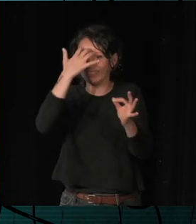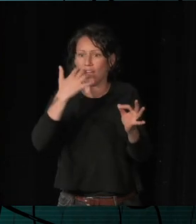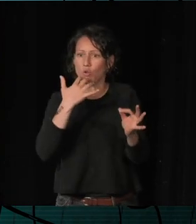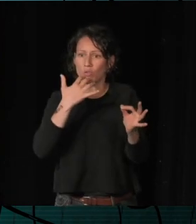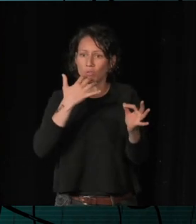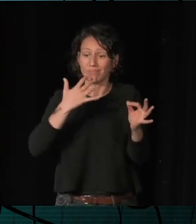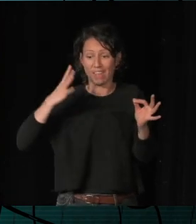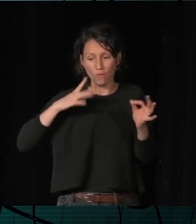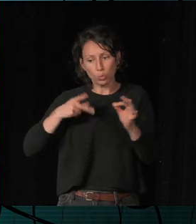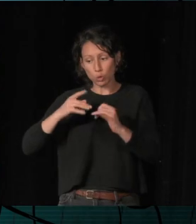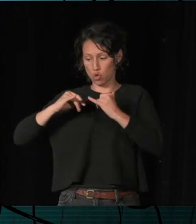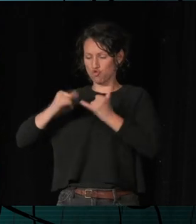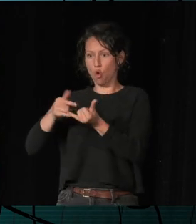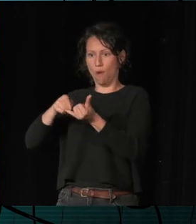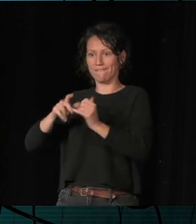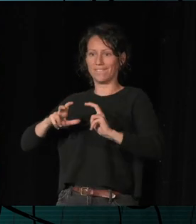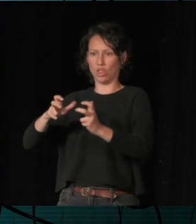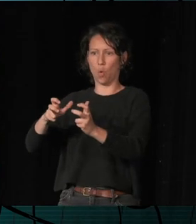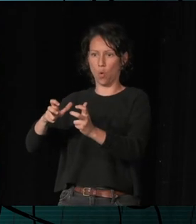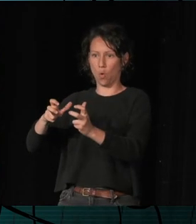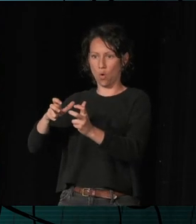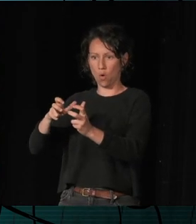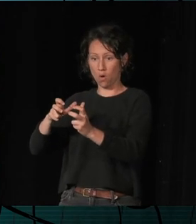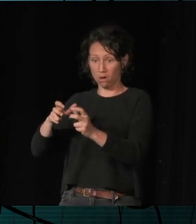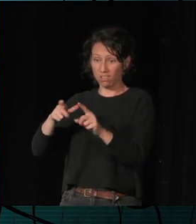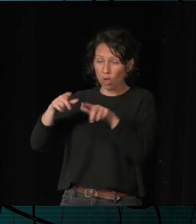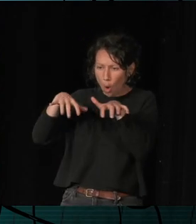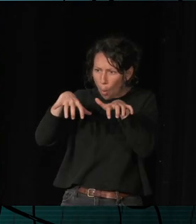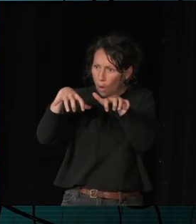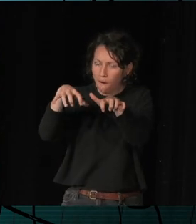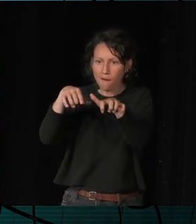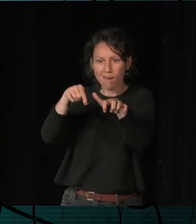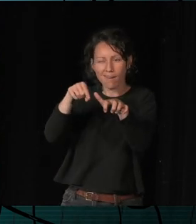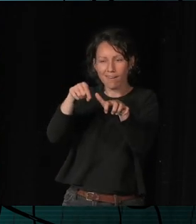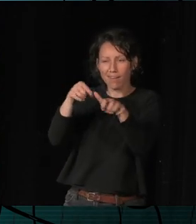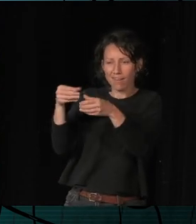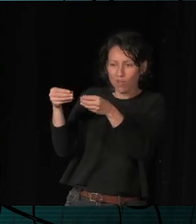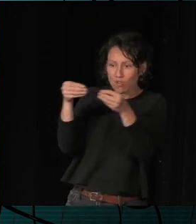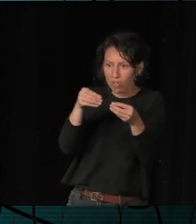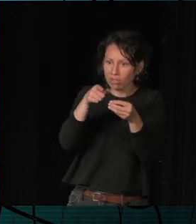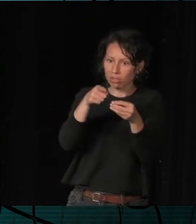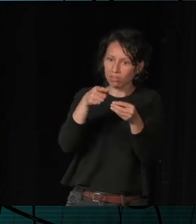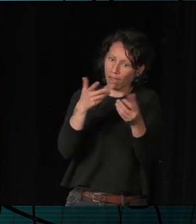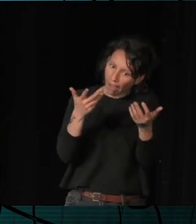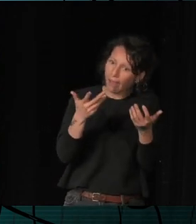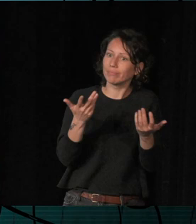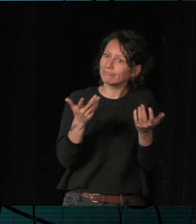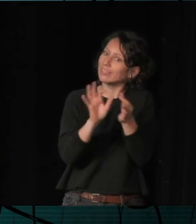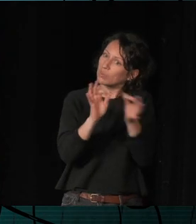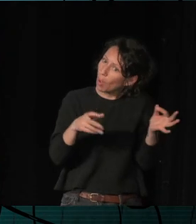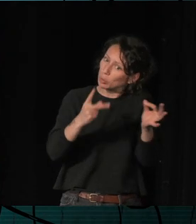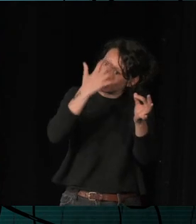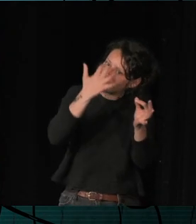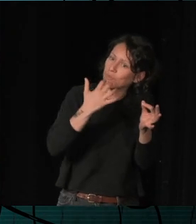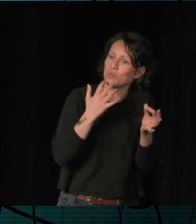Et l'horreur, ça a permis de créer un setup, créer une nouvelle scène où pouvaient se dérouler des histoires un peu plus sérieuses. Et